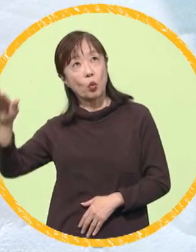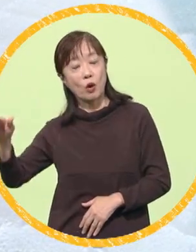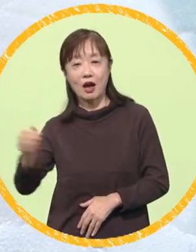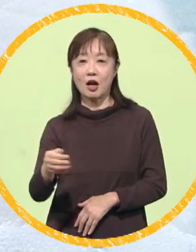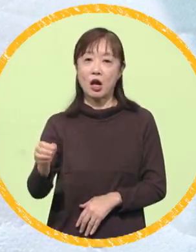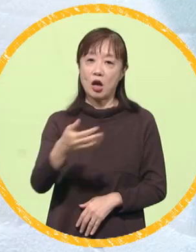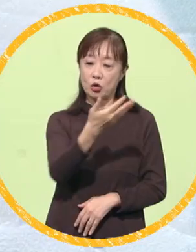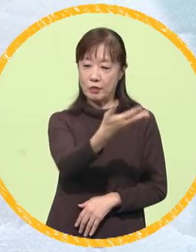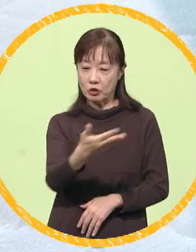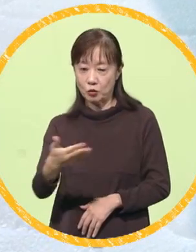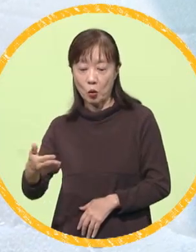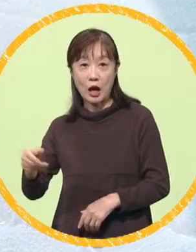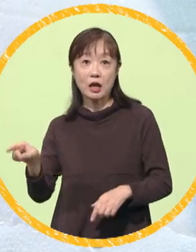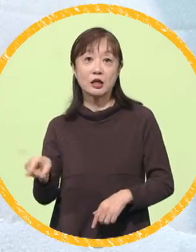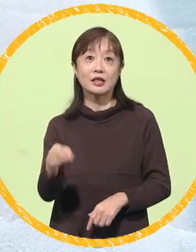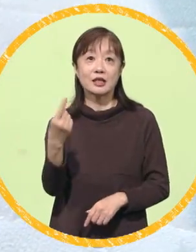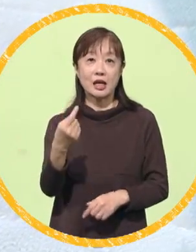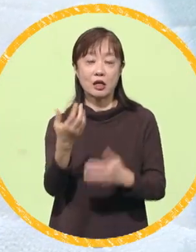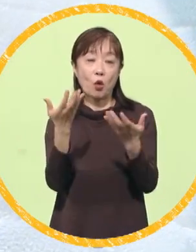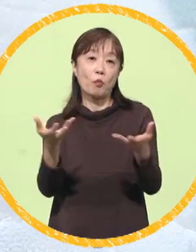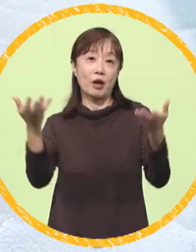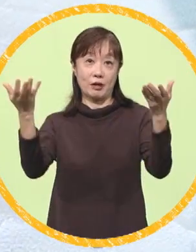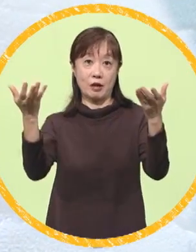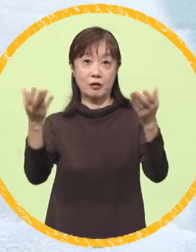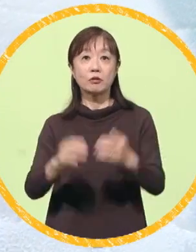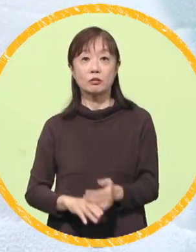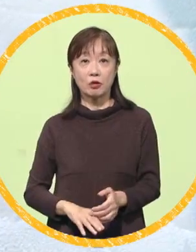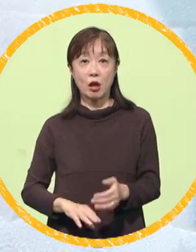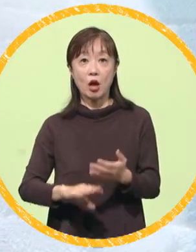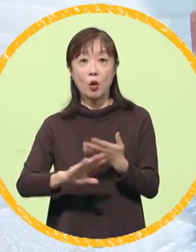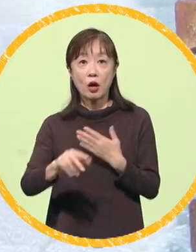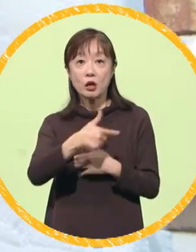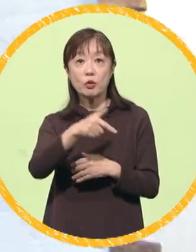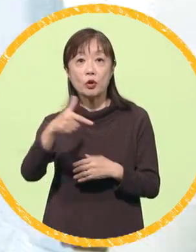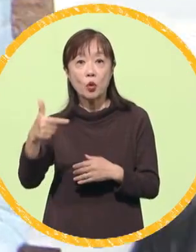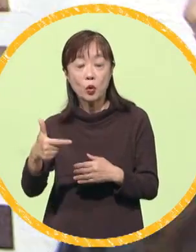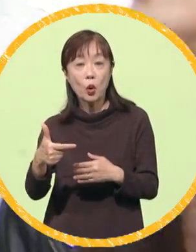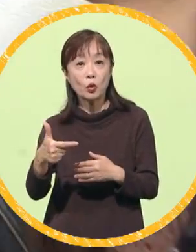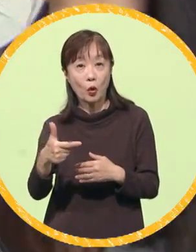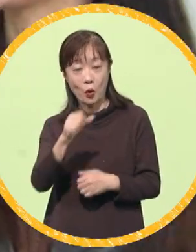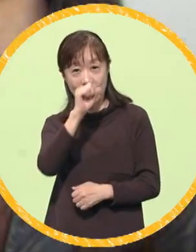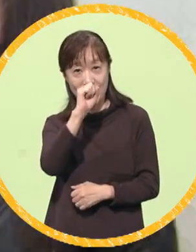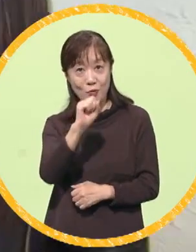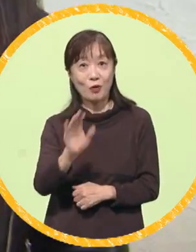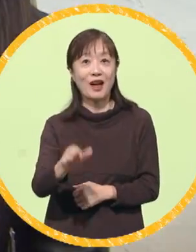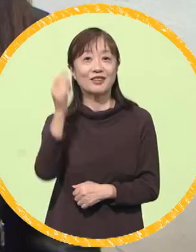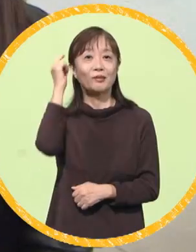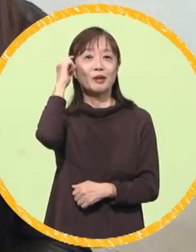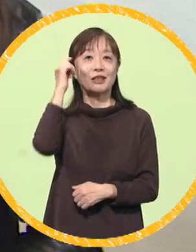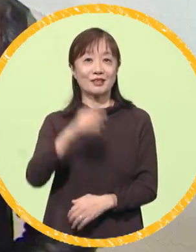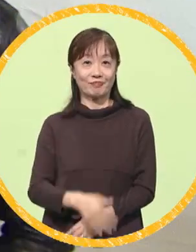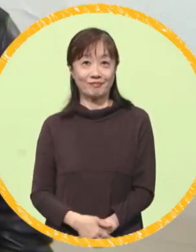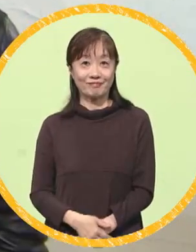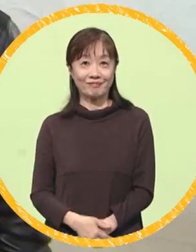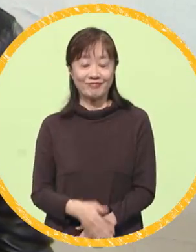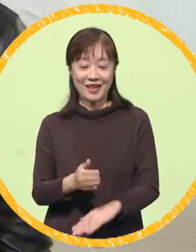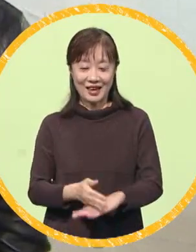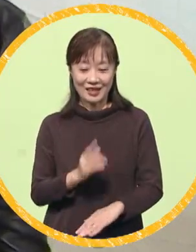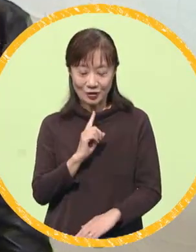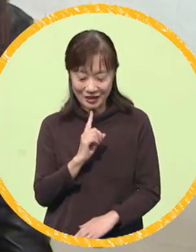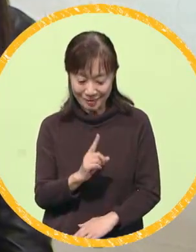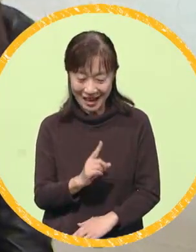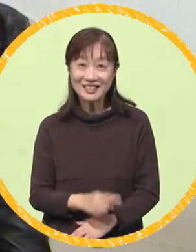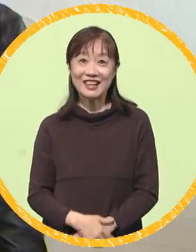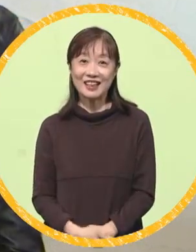川が、なのでいいものはまだまだいっぱいあると思います、 はい、そうですよね。いや、ありがとうございました。 ありがとうござい